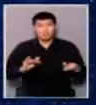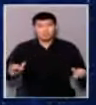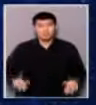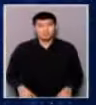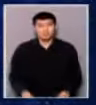Зерке Асхат, Кызы Кайраттың жылдызы, Куаныш Кудайберген, телеканал Атырау.